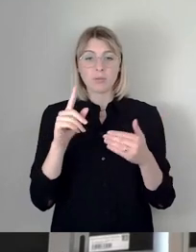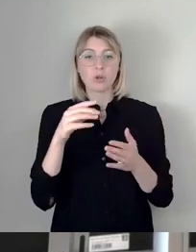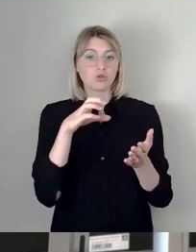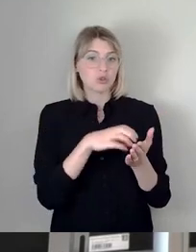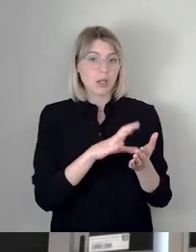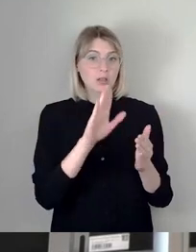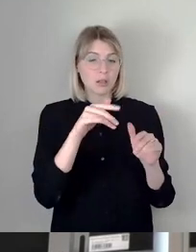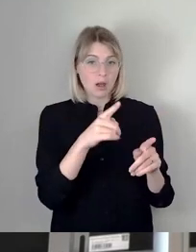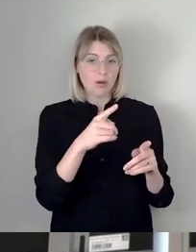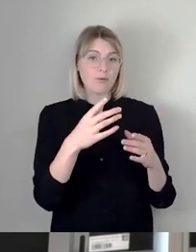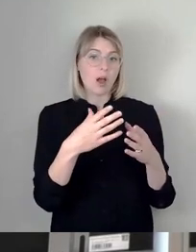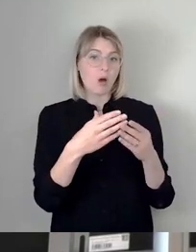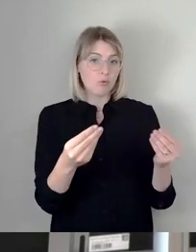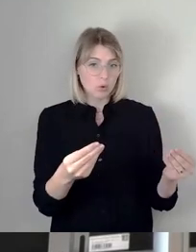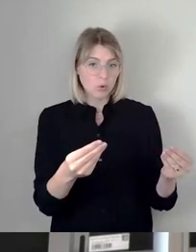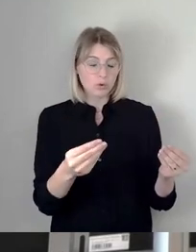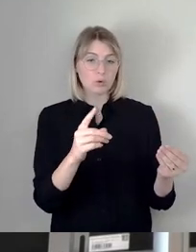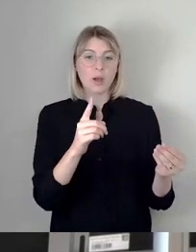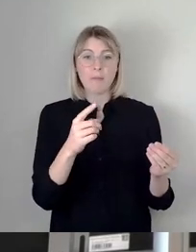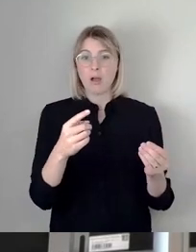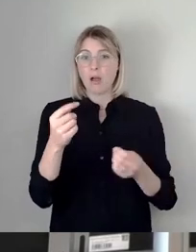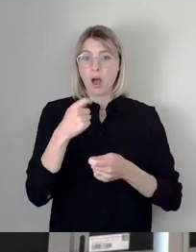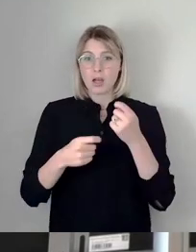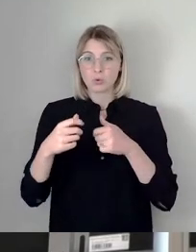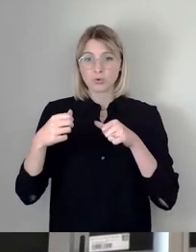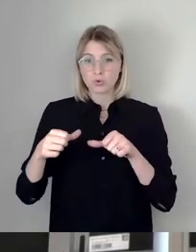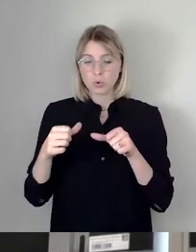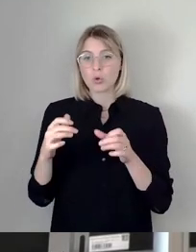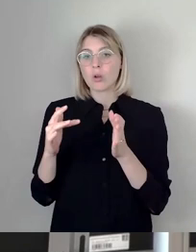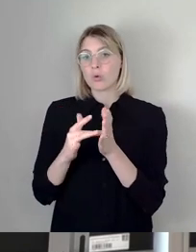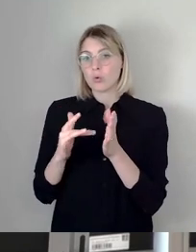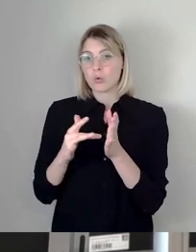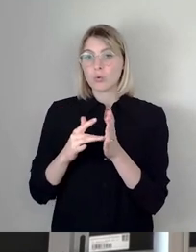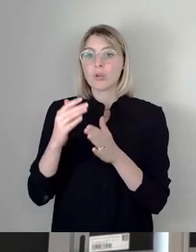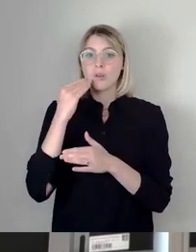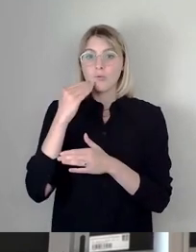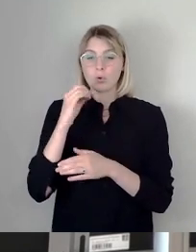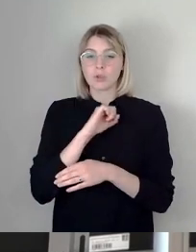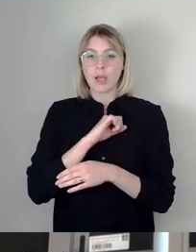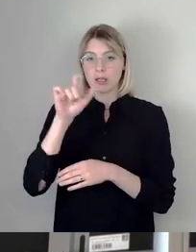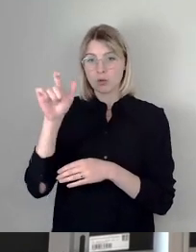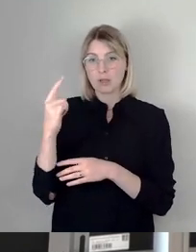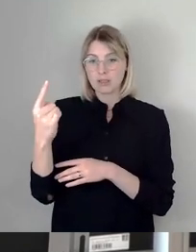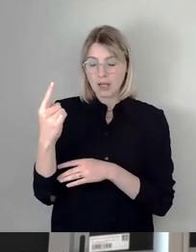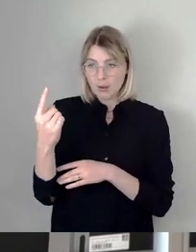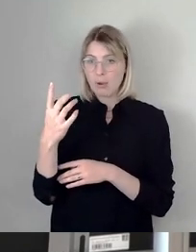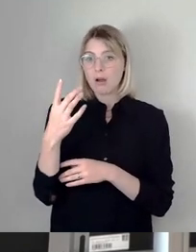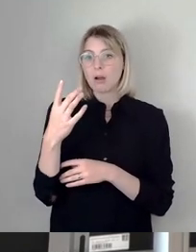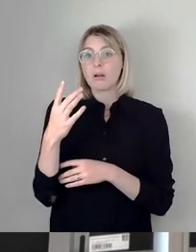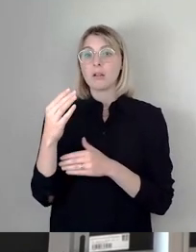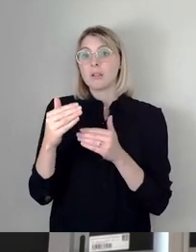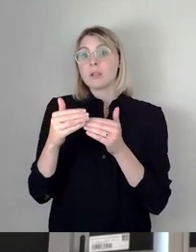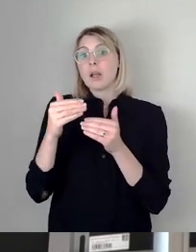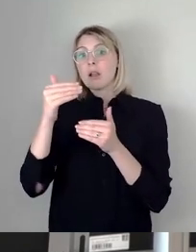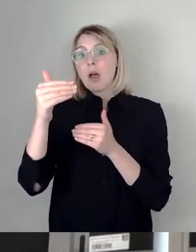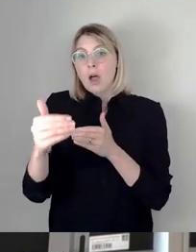aufzulösen. Dieser Handlungsdruck ist entstanden, nachdem ein Wohnungseigentümer aus freien Stücken nachträglich einen Bauantrag